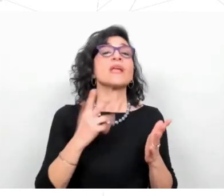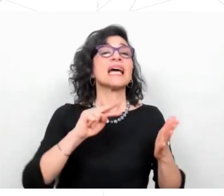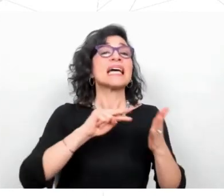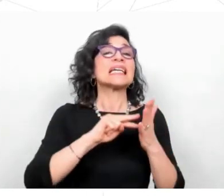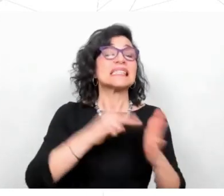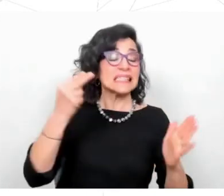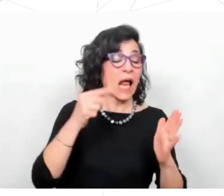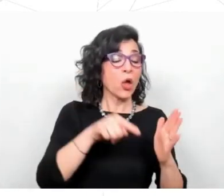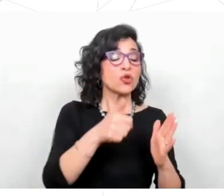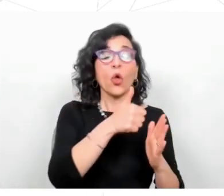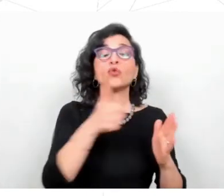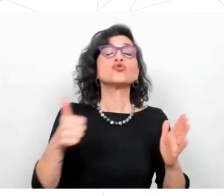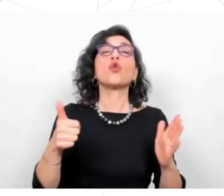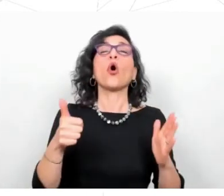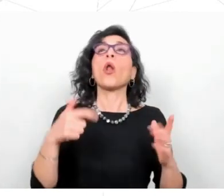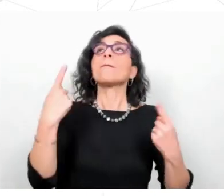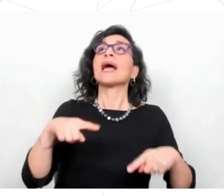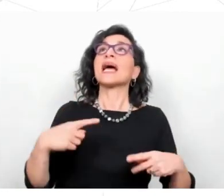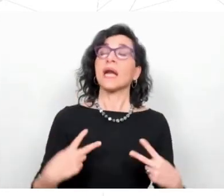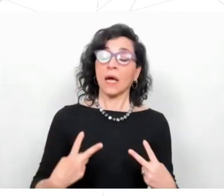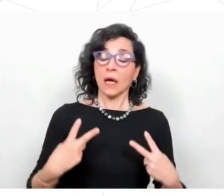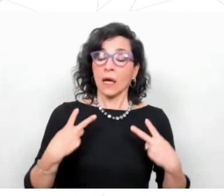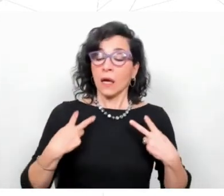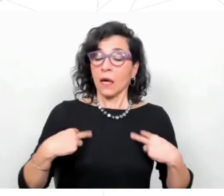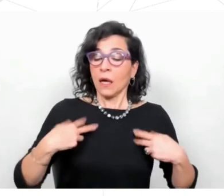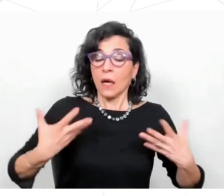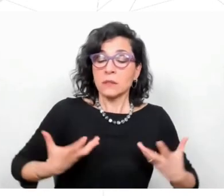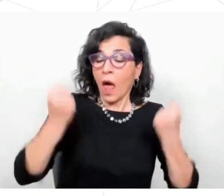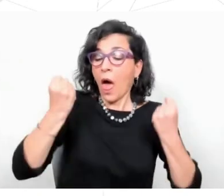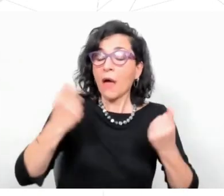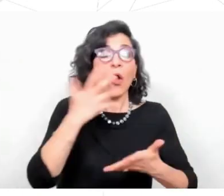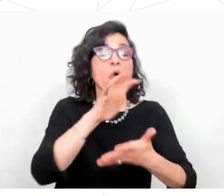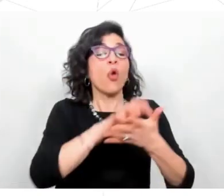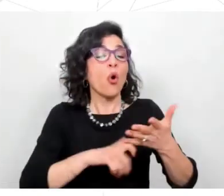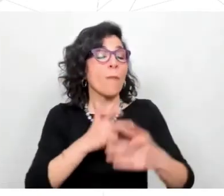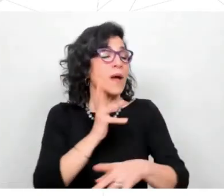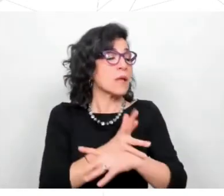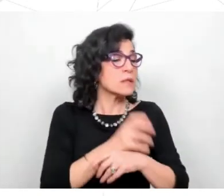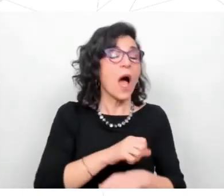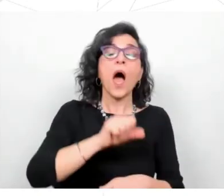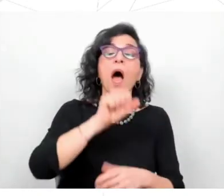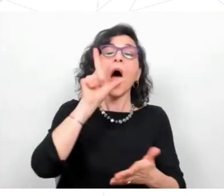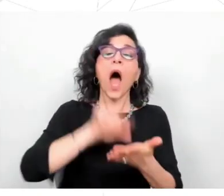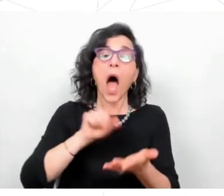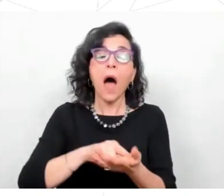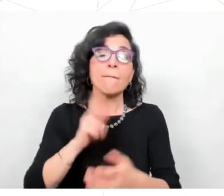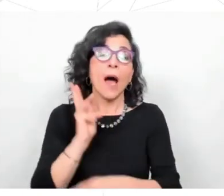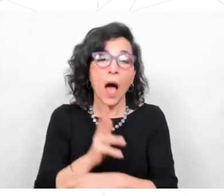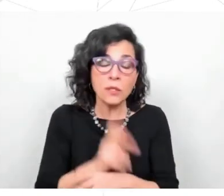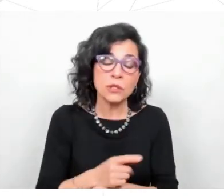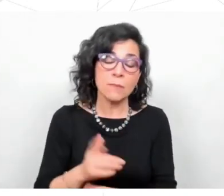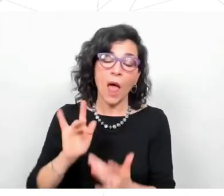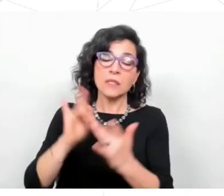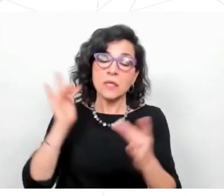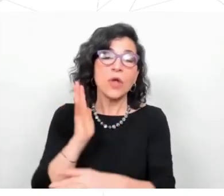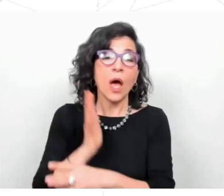di sopravvivenza, cioè il documento deve essere accessibile, l'app deve essere accessibile, il sito, ma poi